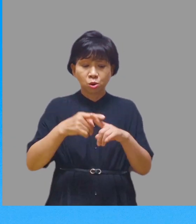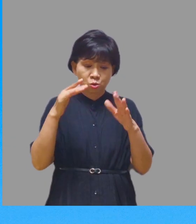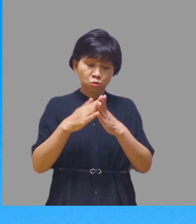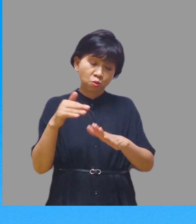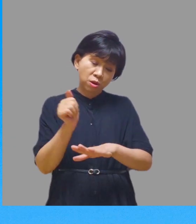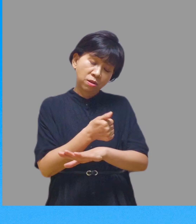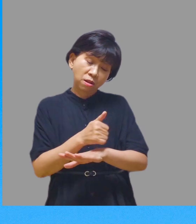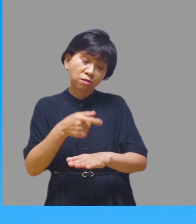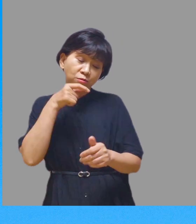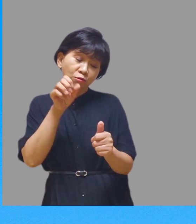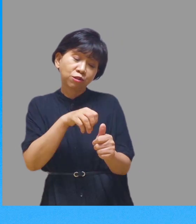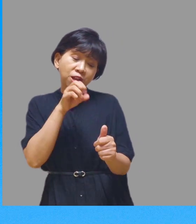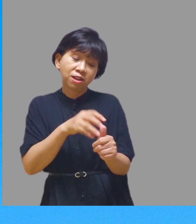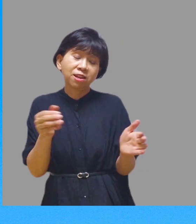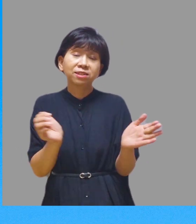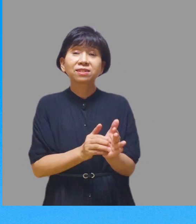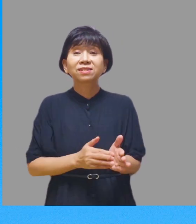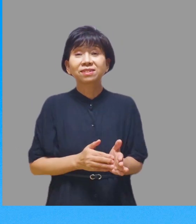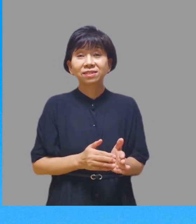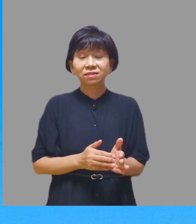꾹꾹 눌러 받았다고,